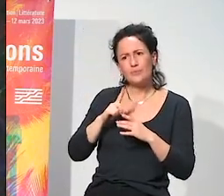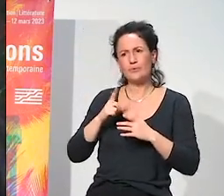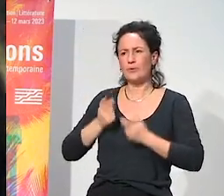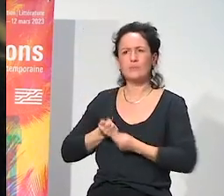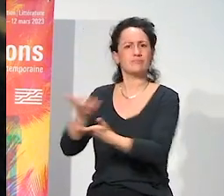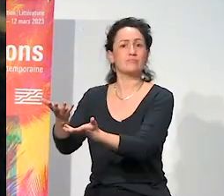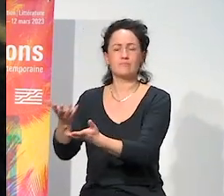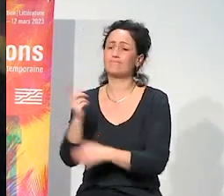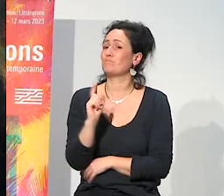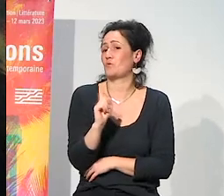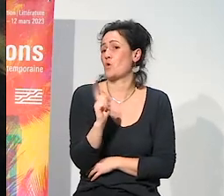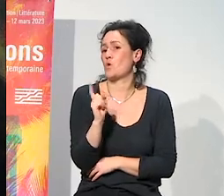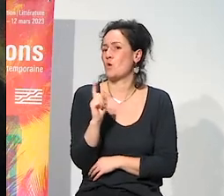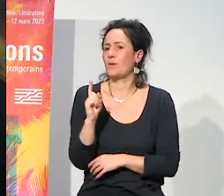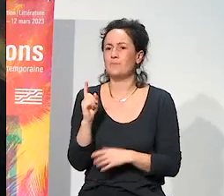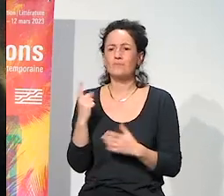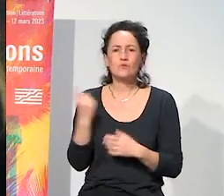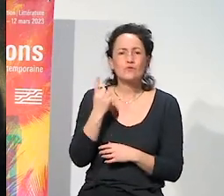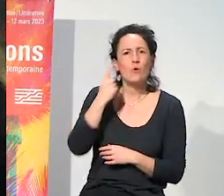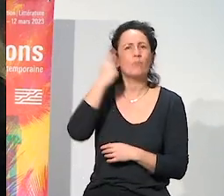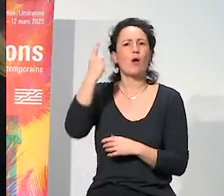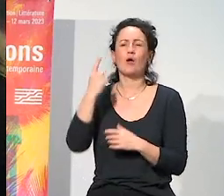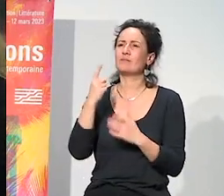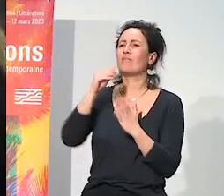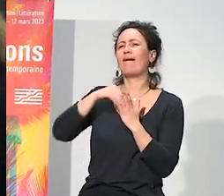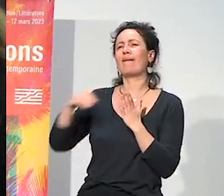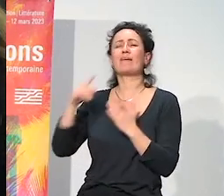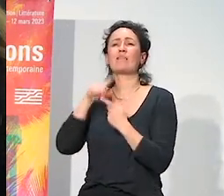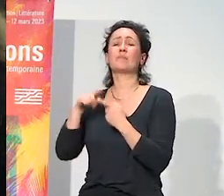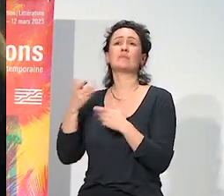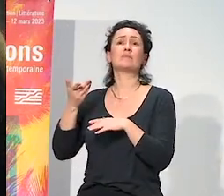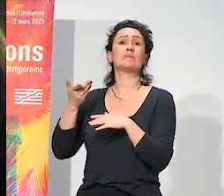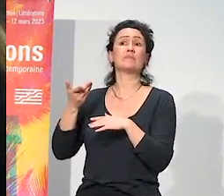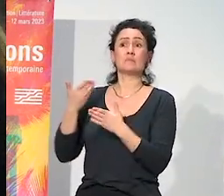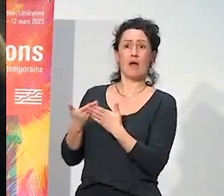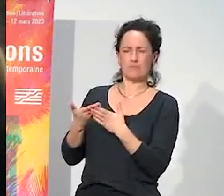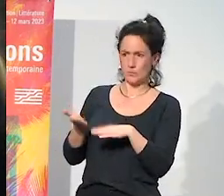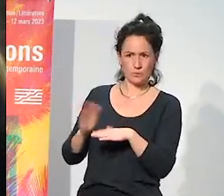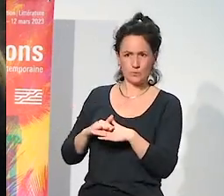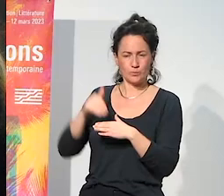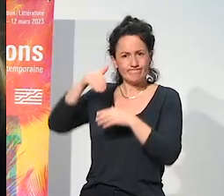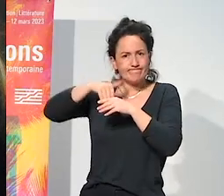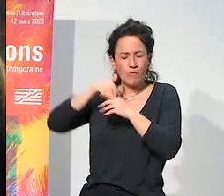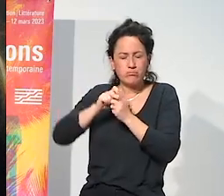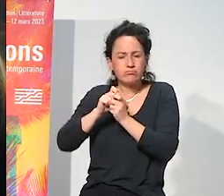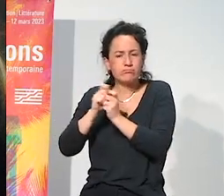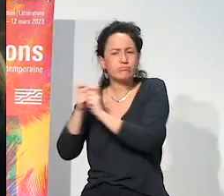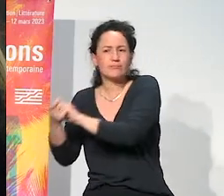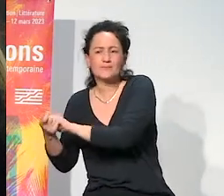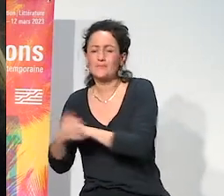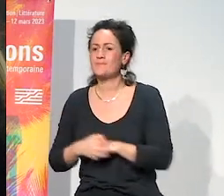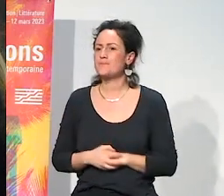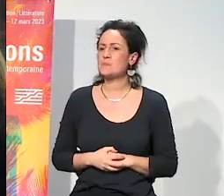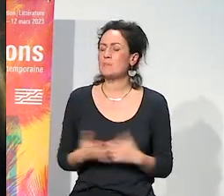Et puis, on a toujours l'impression qu'on va écrire un autre livre, en fait. Mais je le vois et je me dis que peut-être